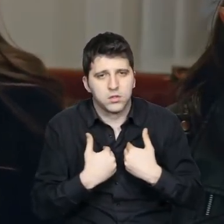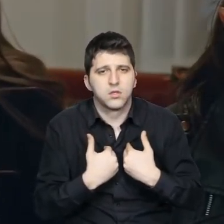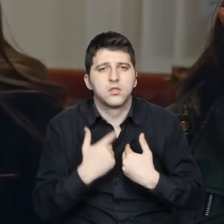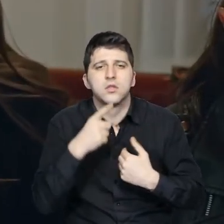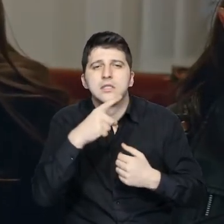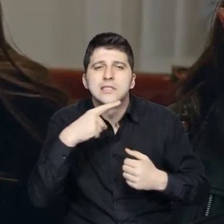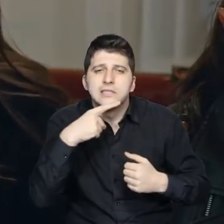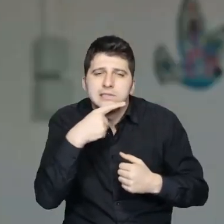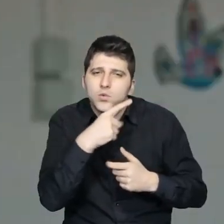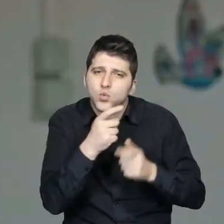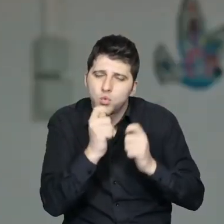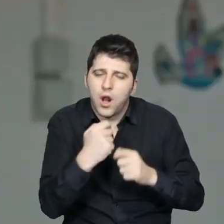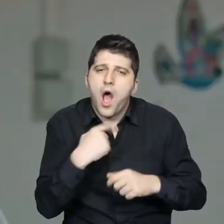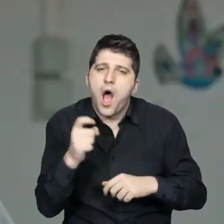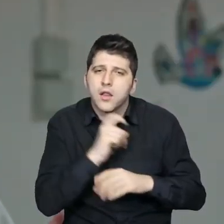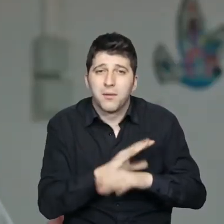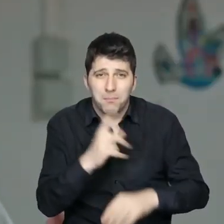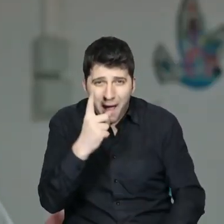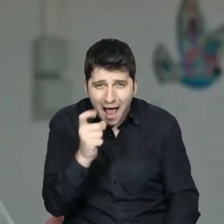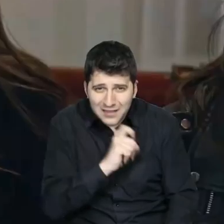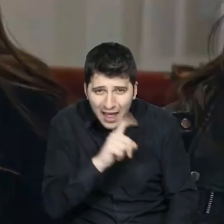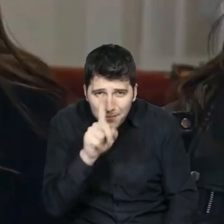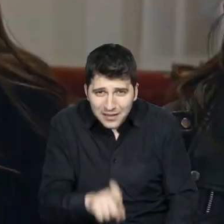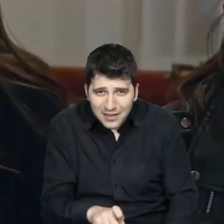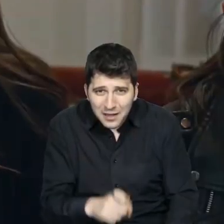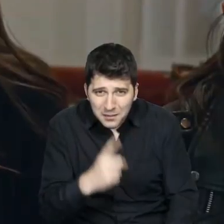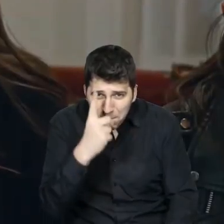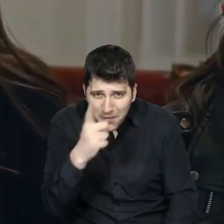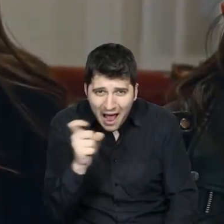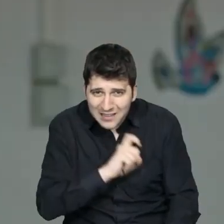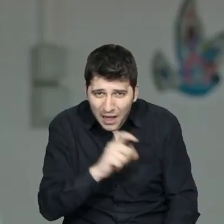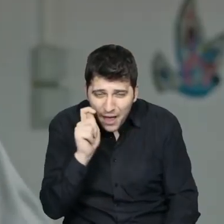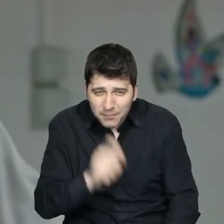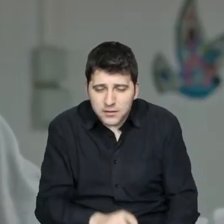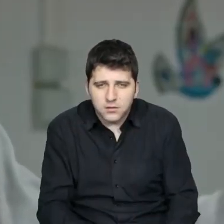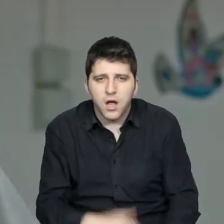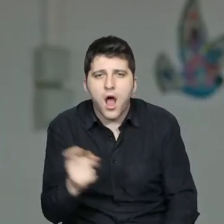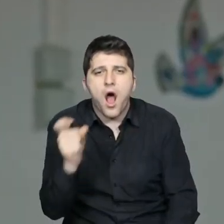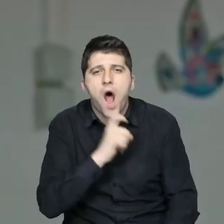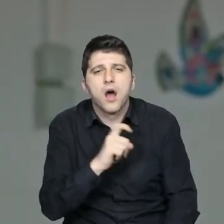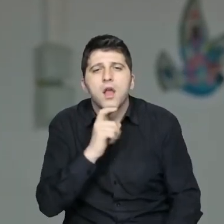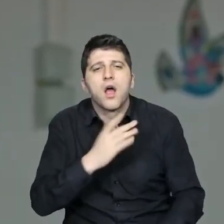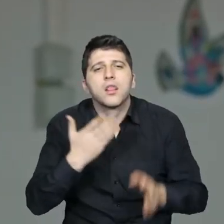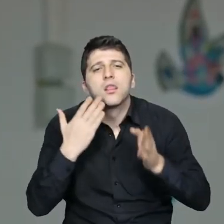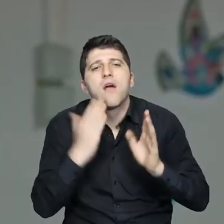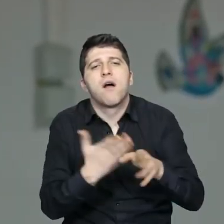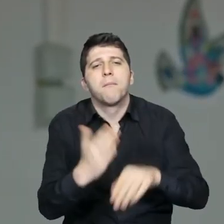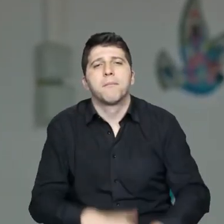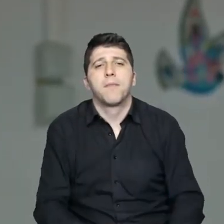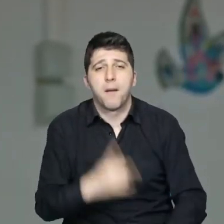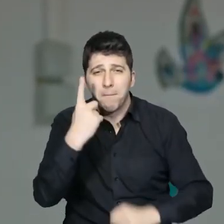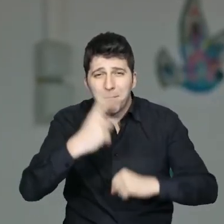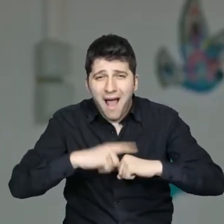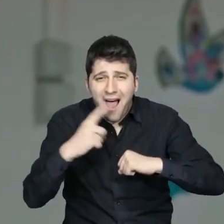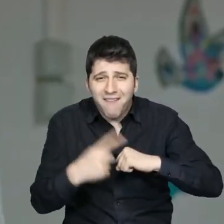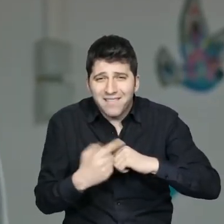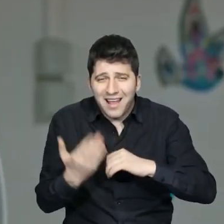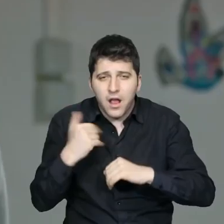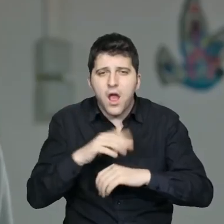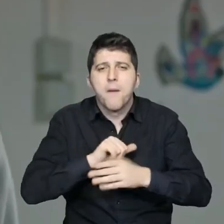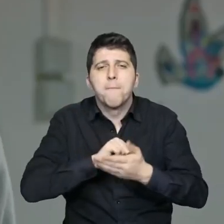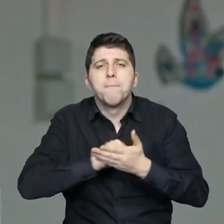bıraktık. Biz bir hata yaptık, tamam. Bir hata mı? Bir hata mı ettiniz? Ya hataların arkası kesilmiyor ki. Bir hafta geçmeden